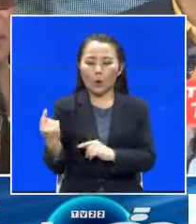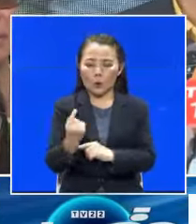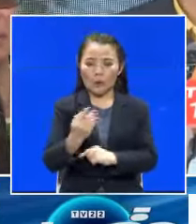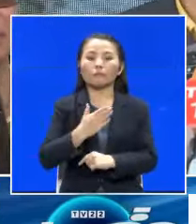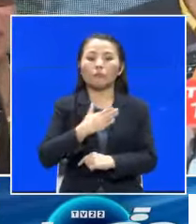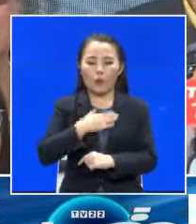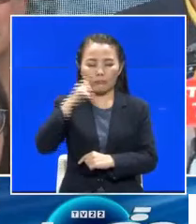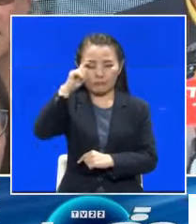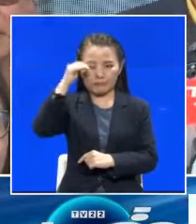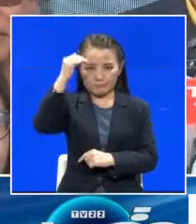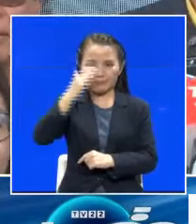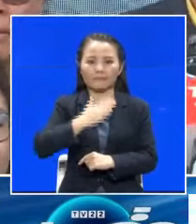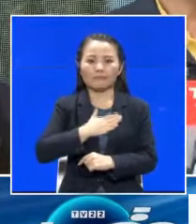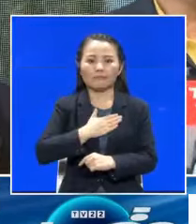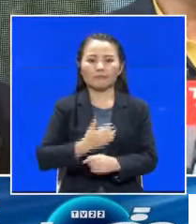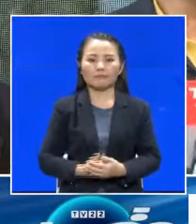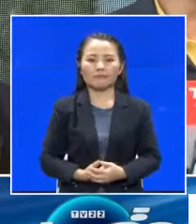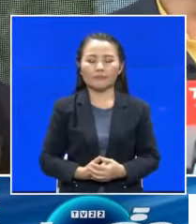ก็คือผมนี่แหละ